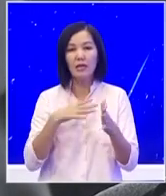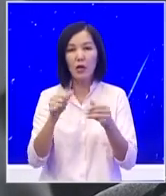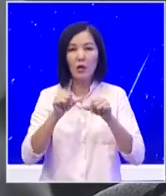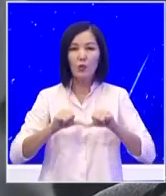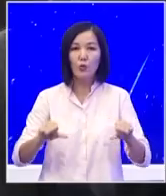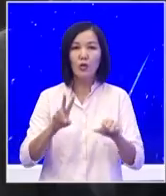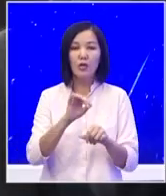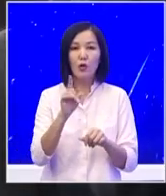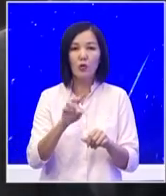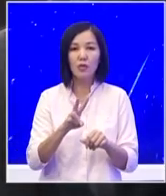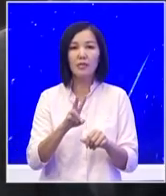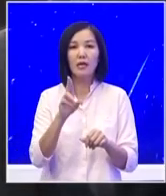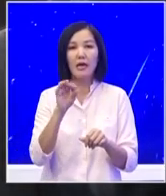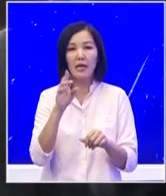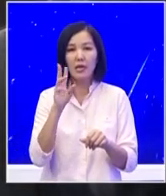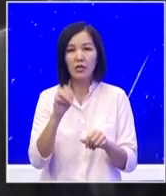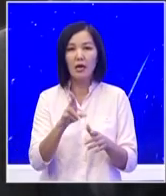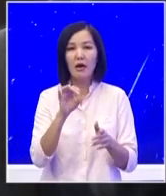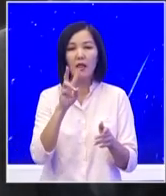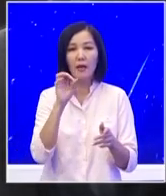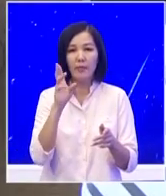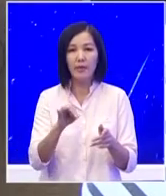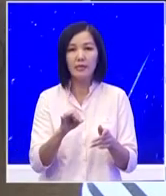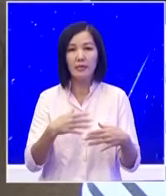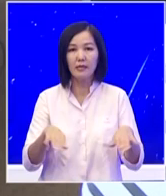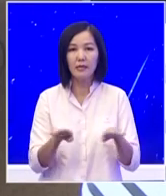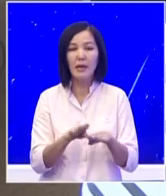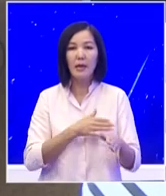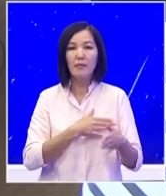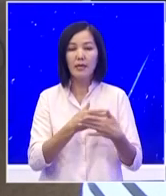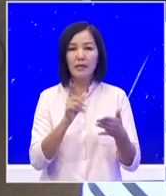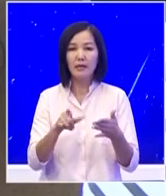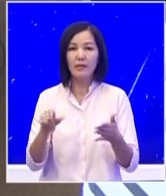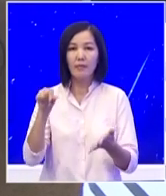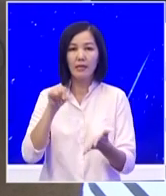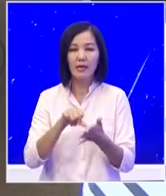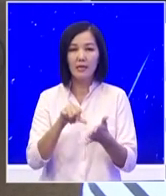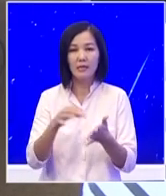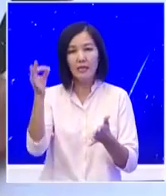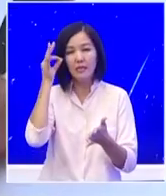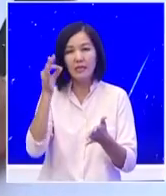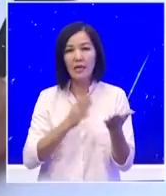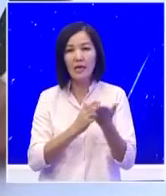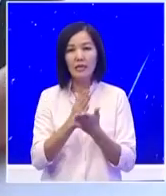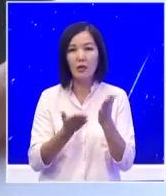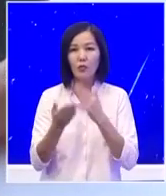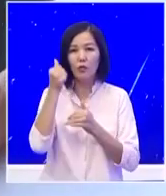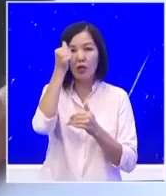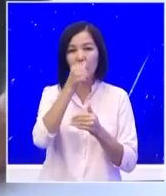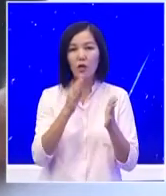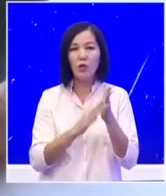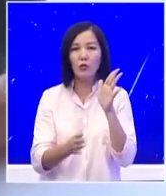үстелге Наурыз Қылышбаев, Қараша Қараман және Қалабек Тастанбаев сынды белсенді азаматтар қатысты. Еске салайық, ардагер өткен